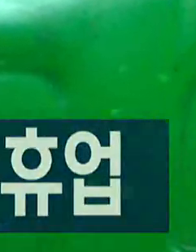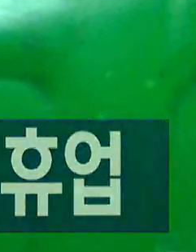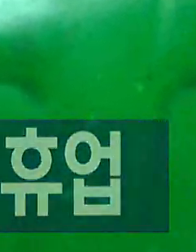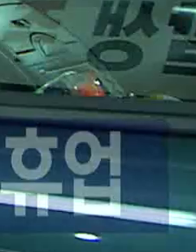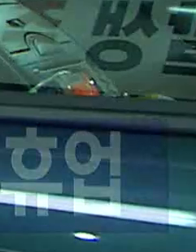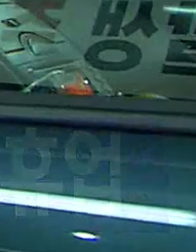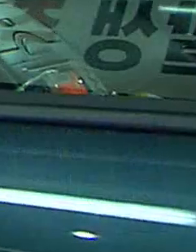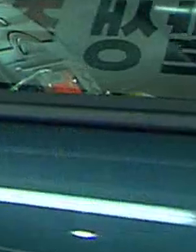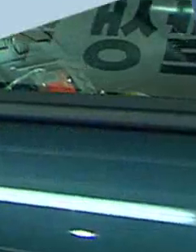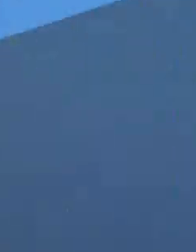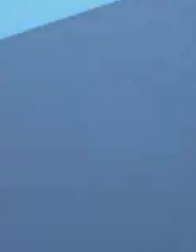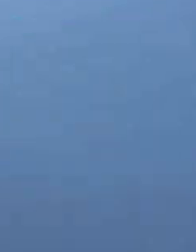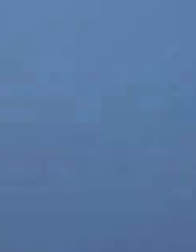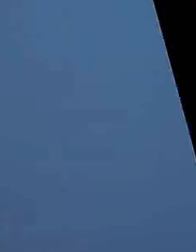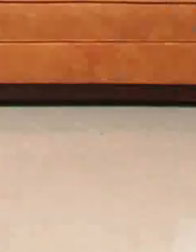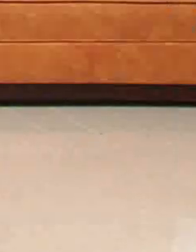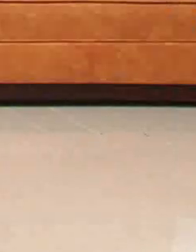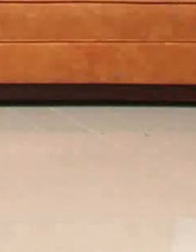휴업으로 내몰리고 있습니다.